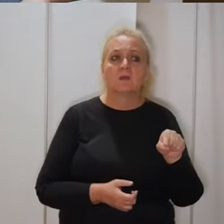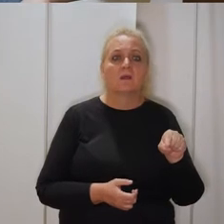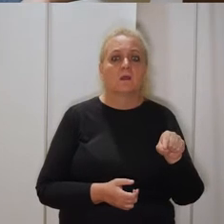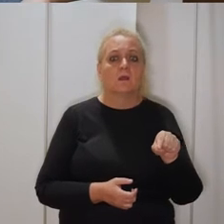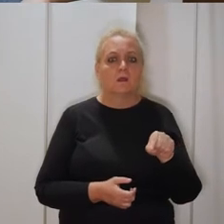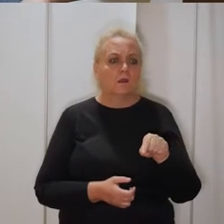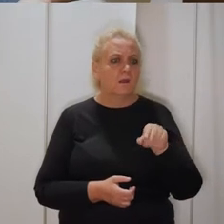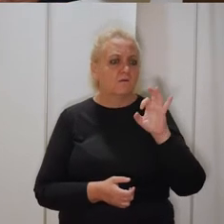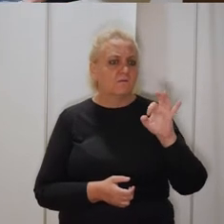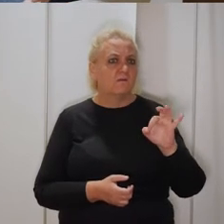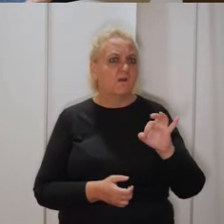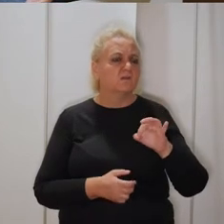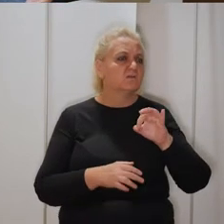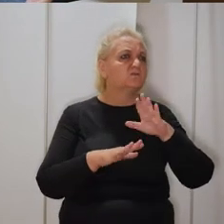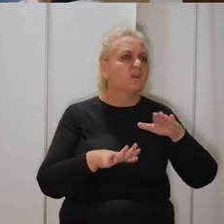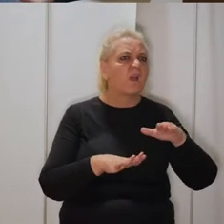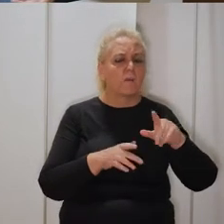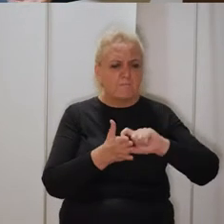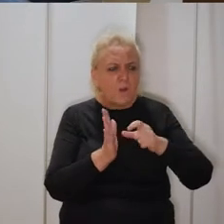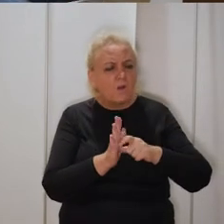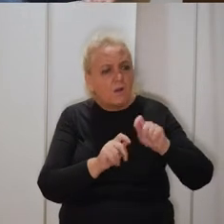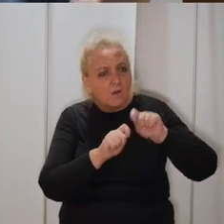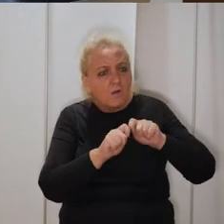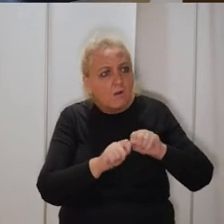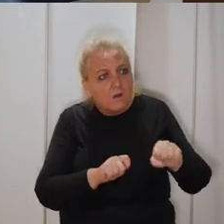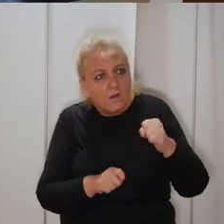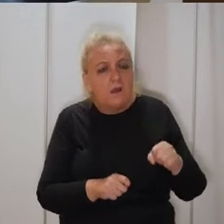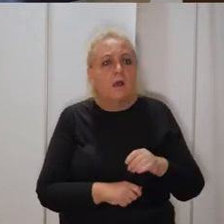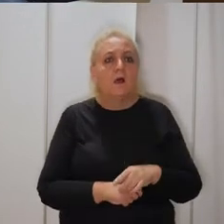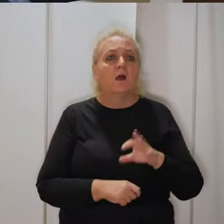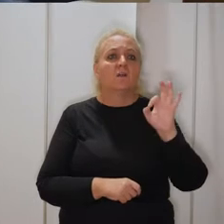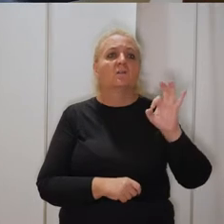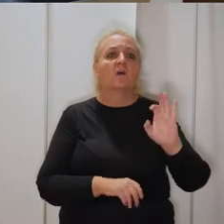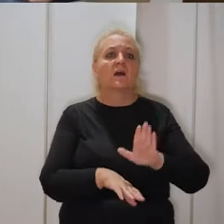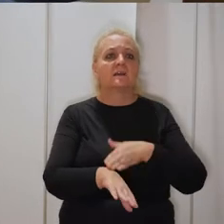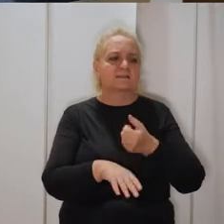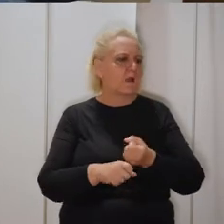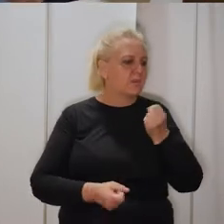kontrolują porządek w twoim pokoju, mimo że to jest twój pokój. No co szkodzi, jeśli twoje skarpetki